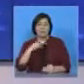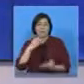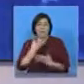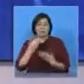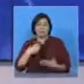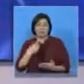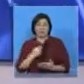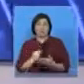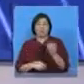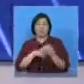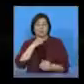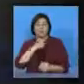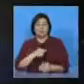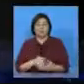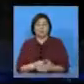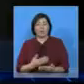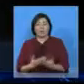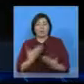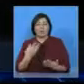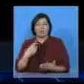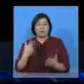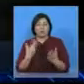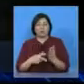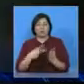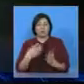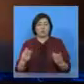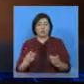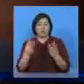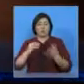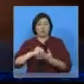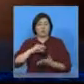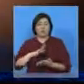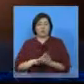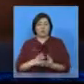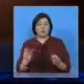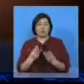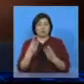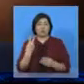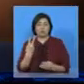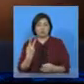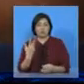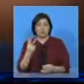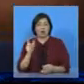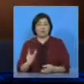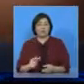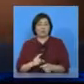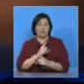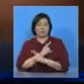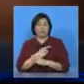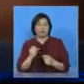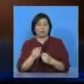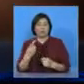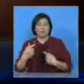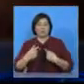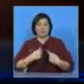өрт сөндірушілер. Биыл 182 өрт оқиғасы тіркелді. Қызыл жалын 3 адамның өмірін жалмады. 11-і түрлі дене